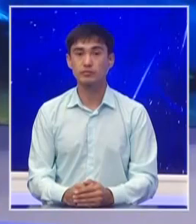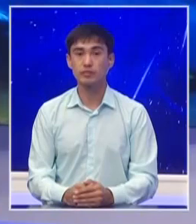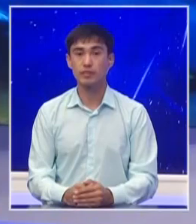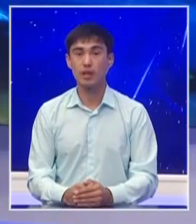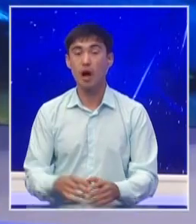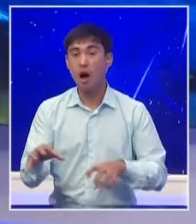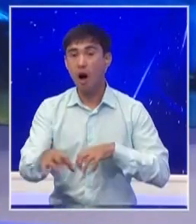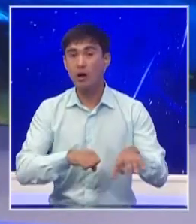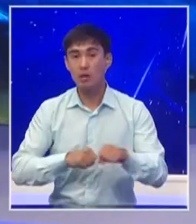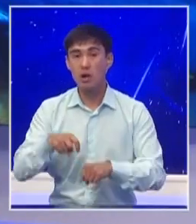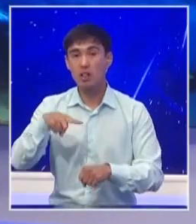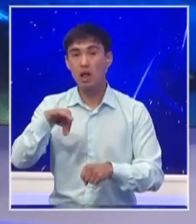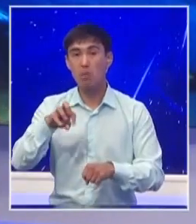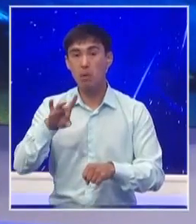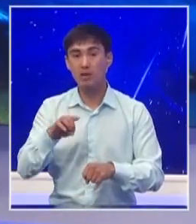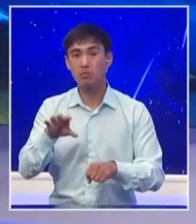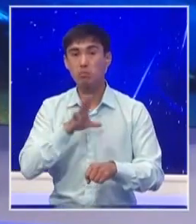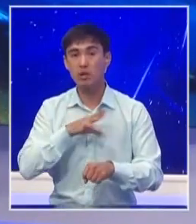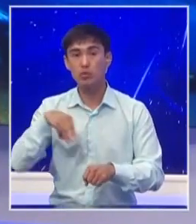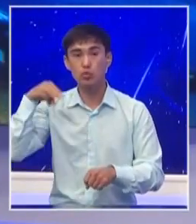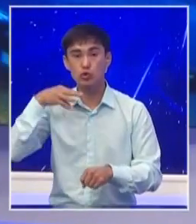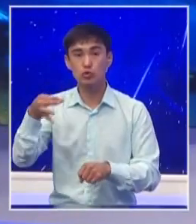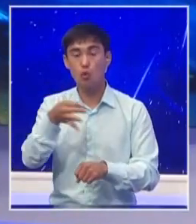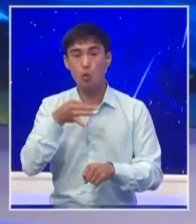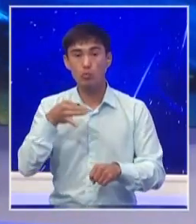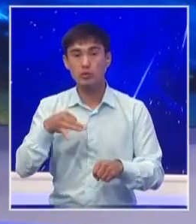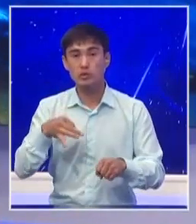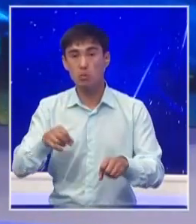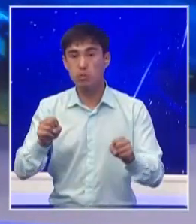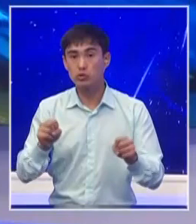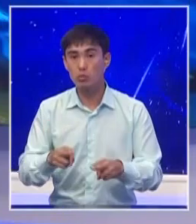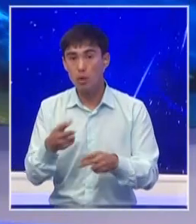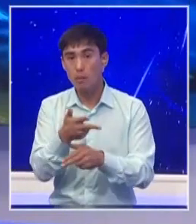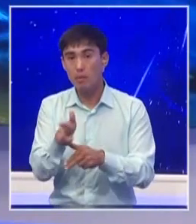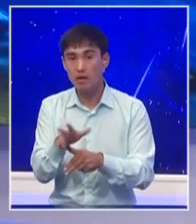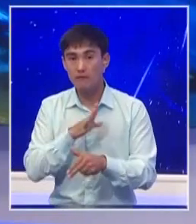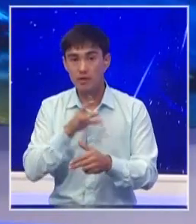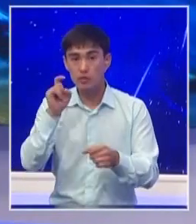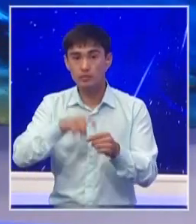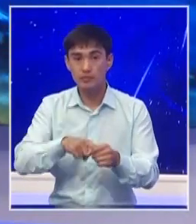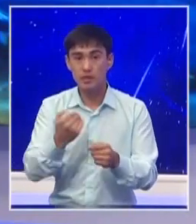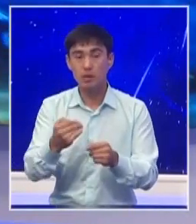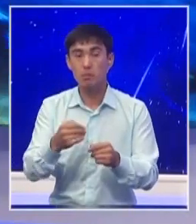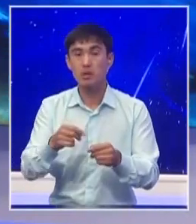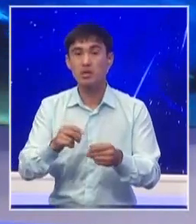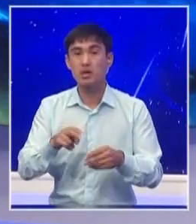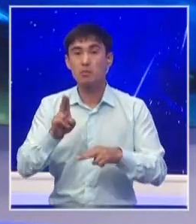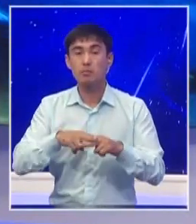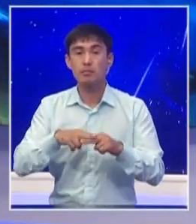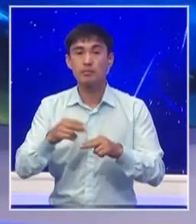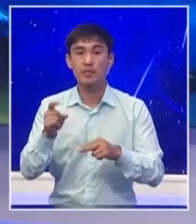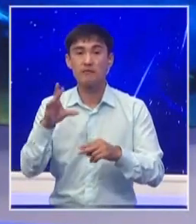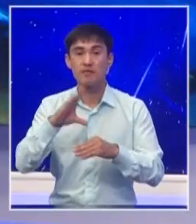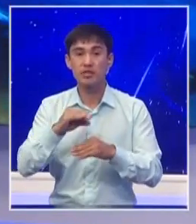Дерзкое ограбление ломбарда произошло в Туркестанской области. Преступление попало на видео. По словам сотрудника заведения, вечером в помещение